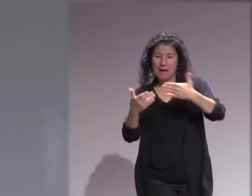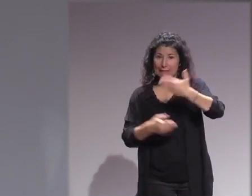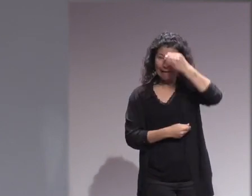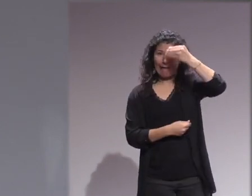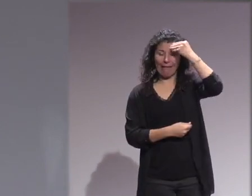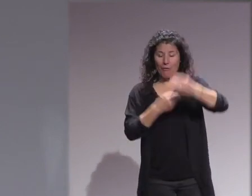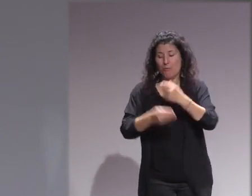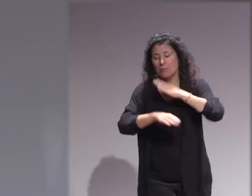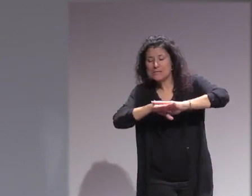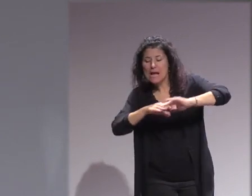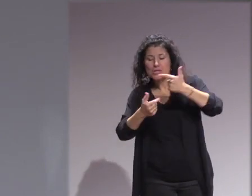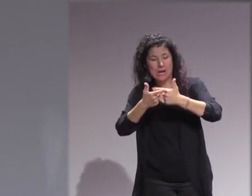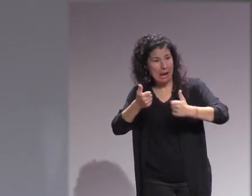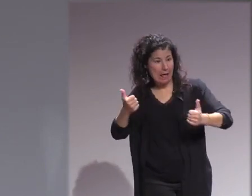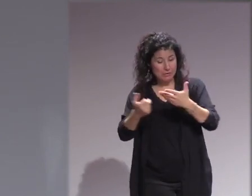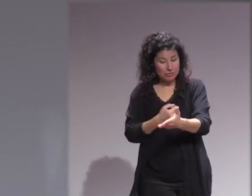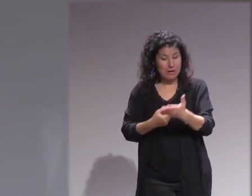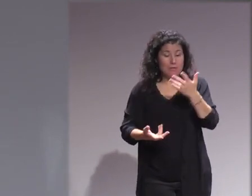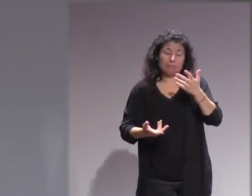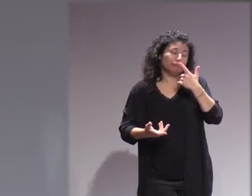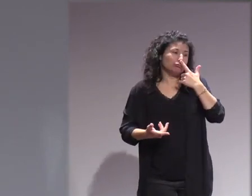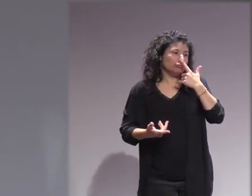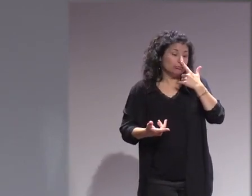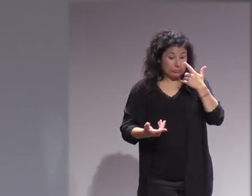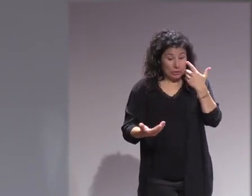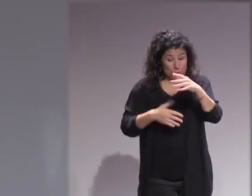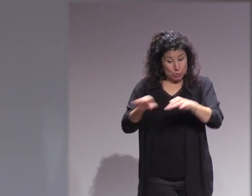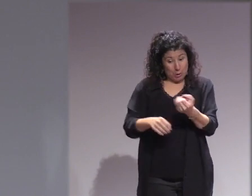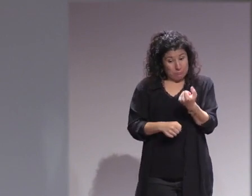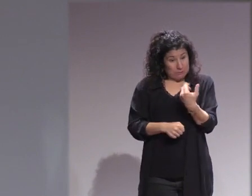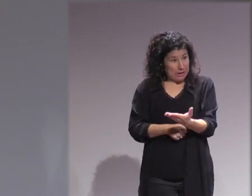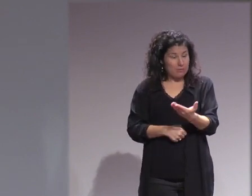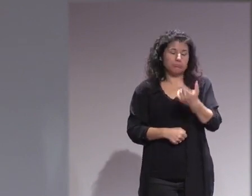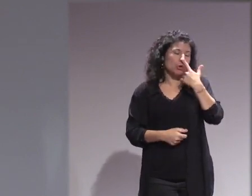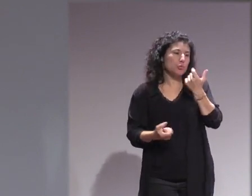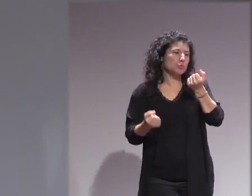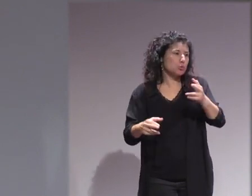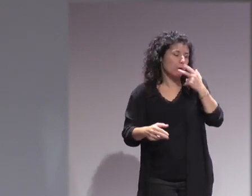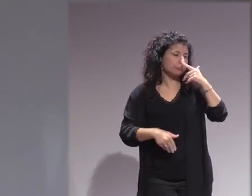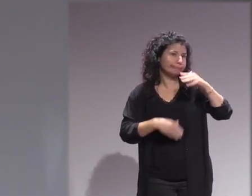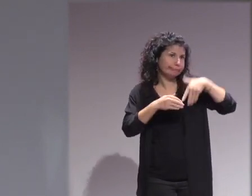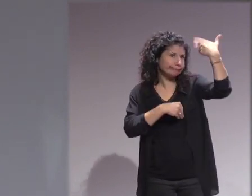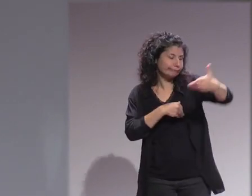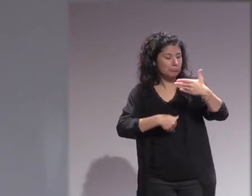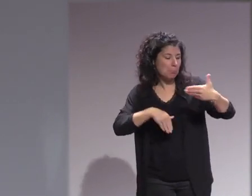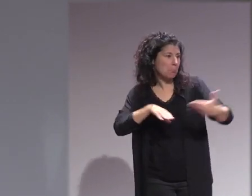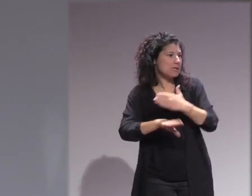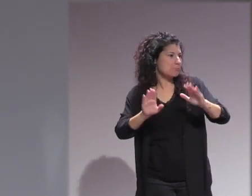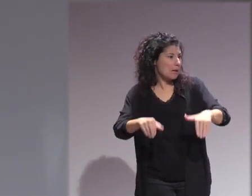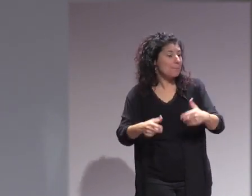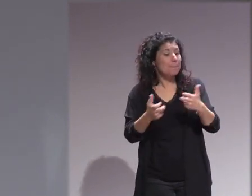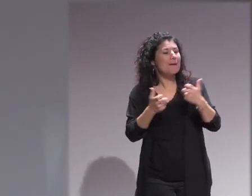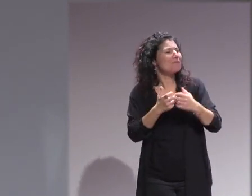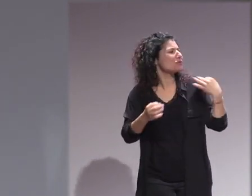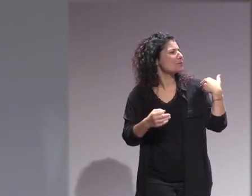etc., effectivement, il y a des chances pour que ça se passe mal. Parce qu'en fait, vous avez adopté des personnes qui, comme le disait le monsieur dans la vidéo des